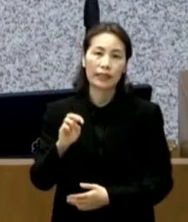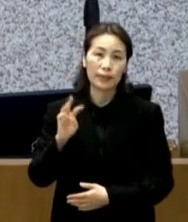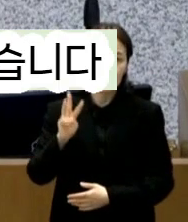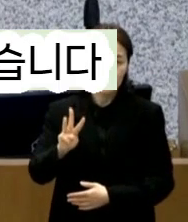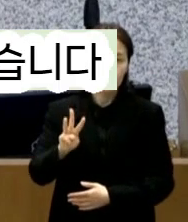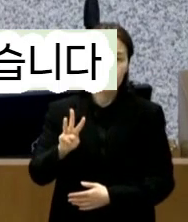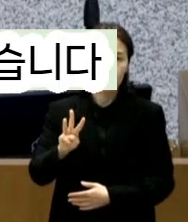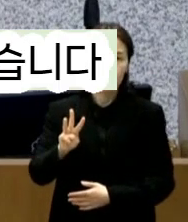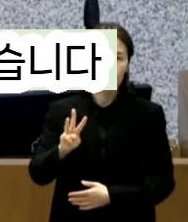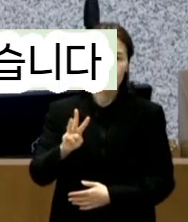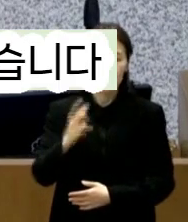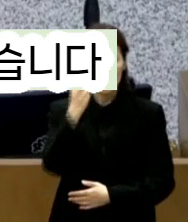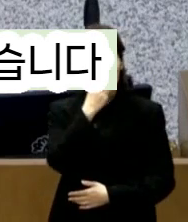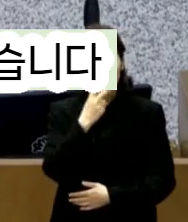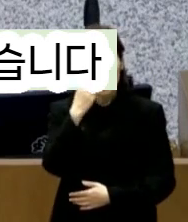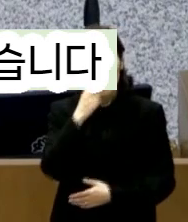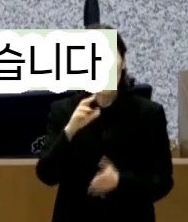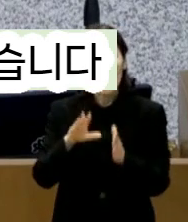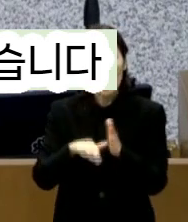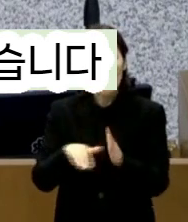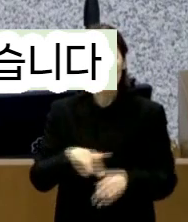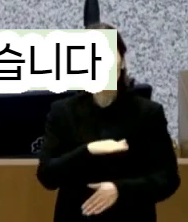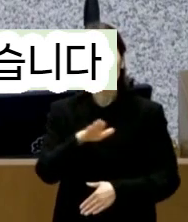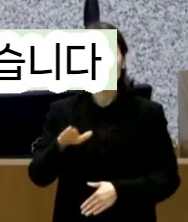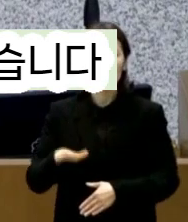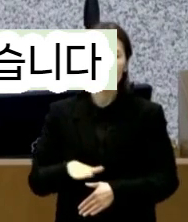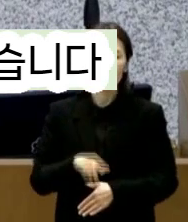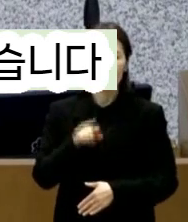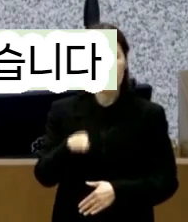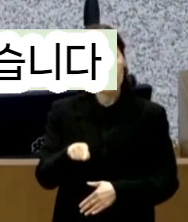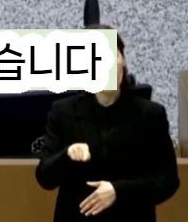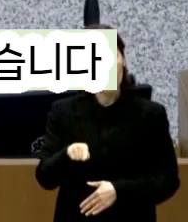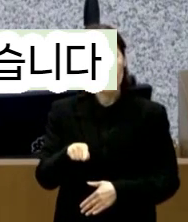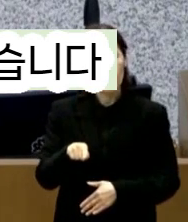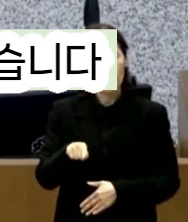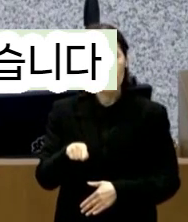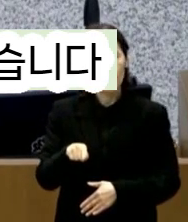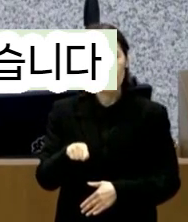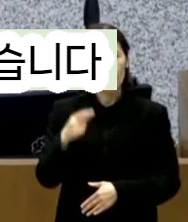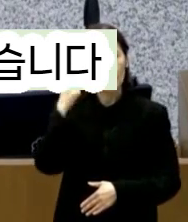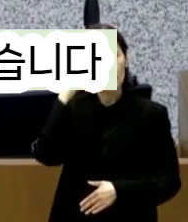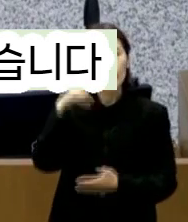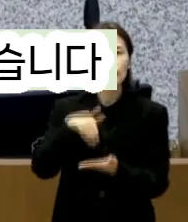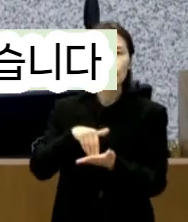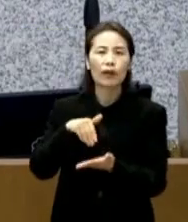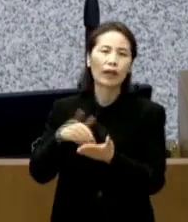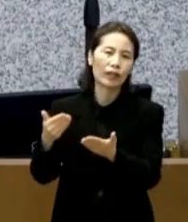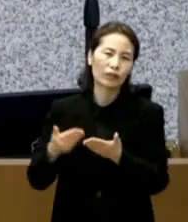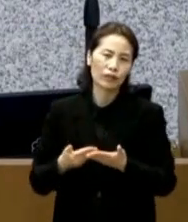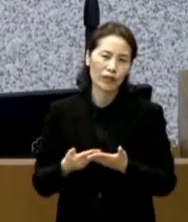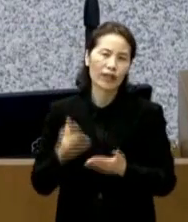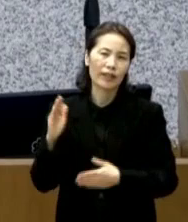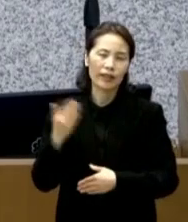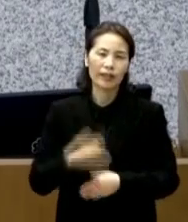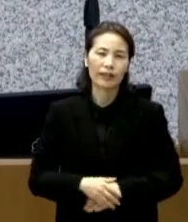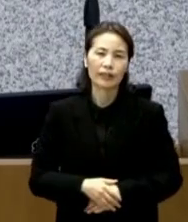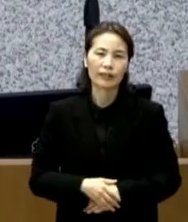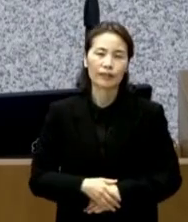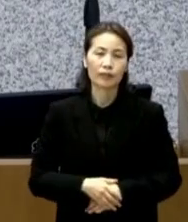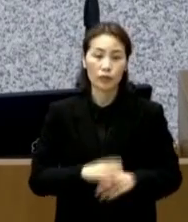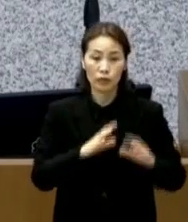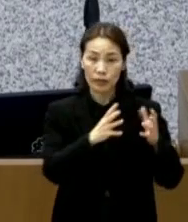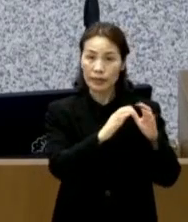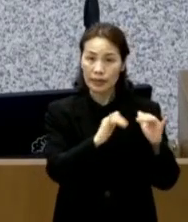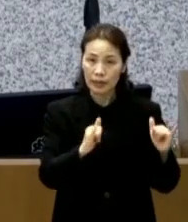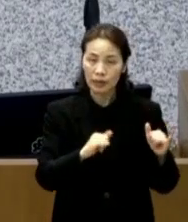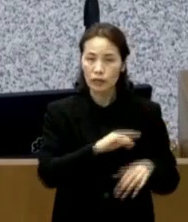한국 사회지표 조사 결과는 우리에게 많은 시사점을 던져주고 있습니다. 국민은 우리 사회의